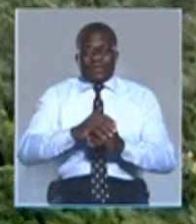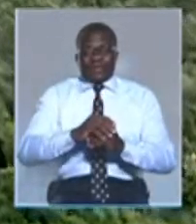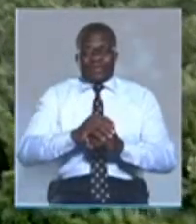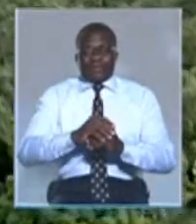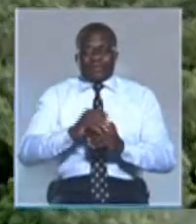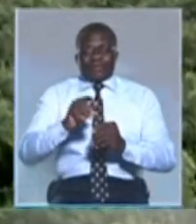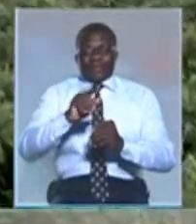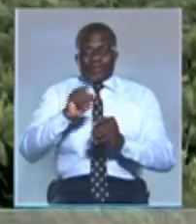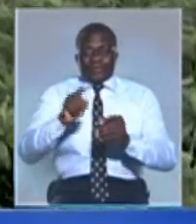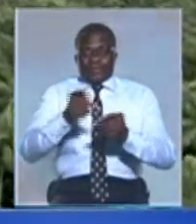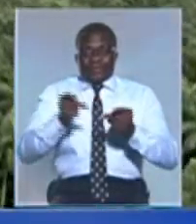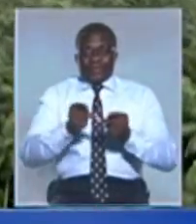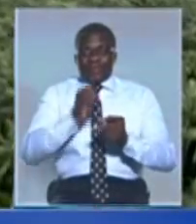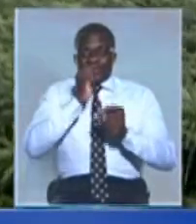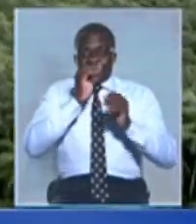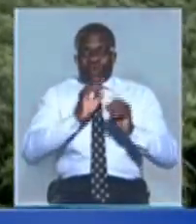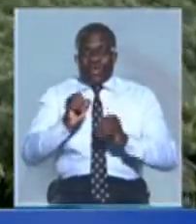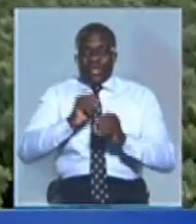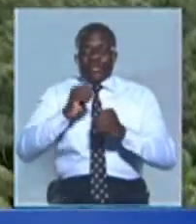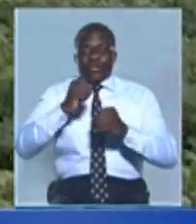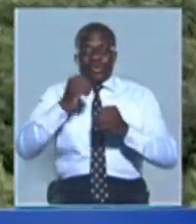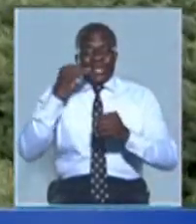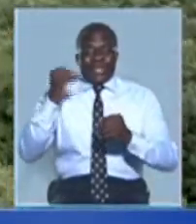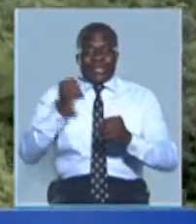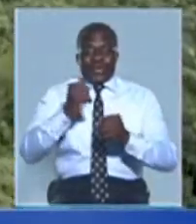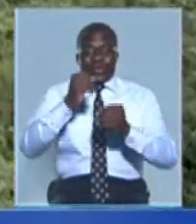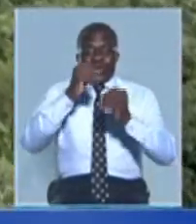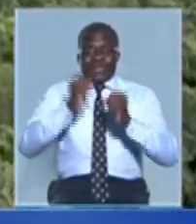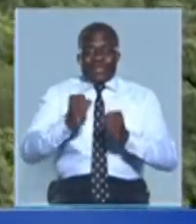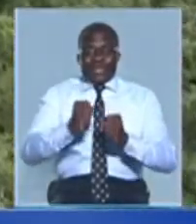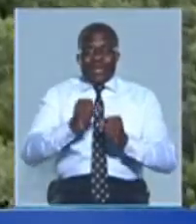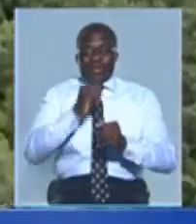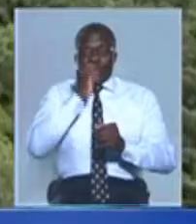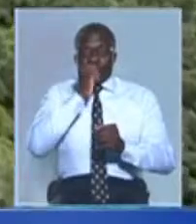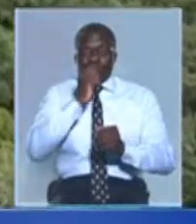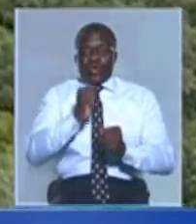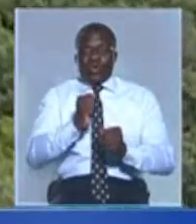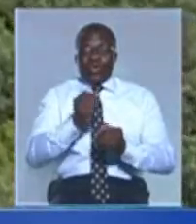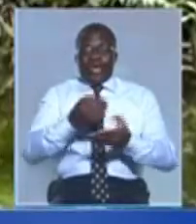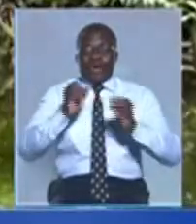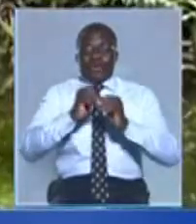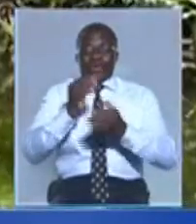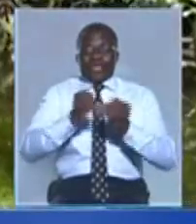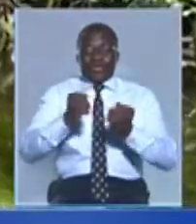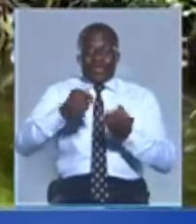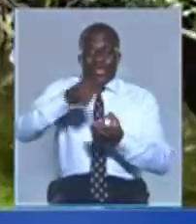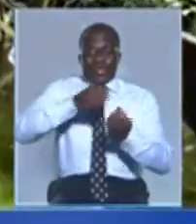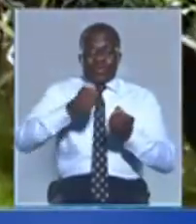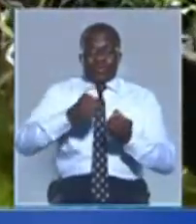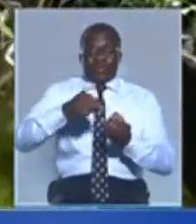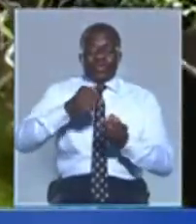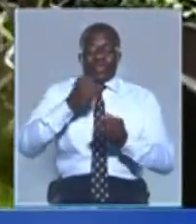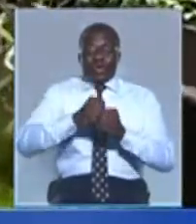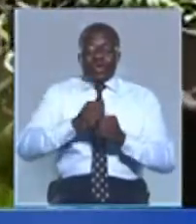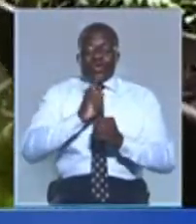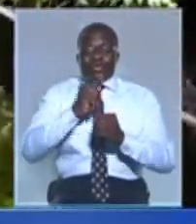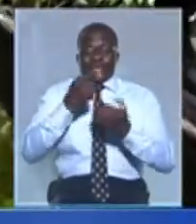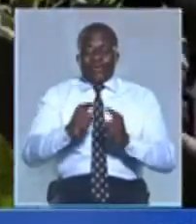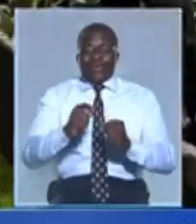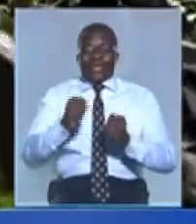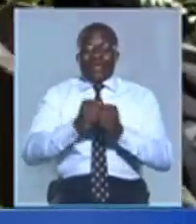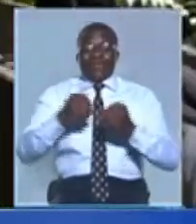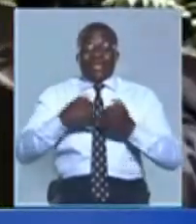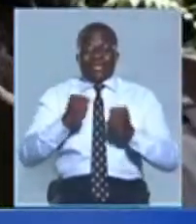Les zones humides constituent des écosystèmes où l'eau est le principal facteur contrôlant l'environnement, la vie végétale et